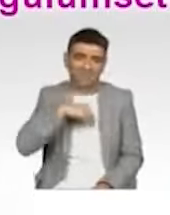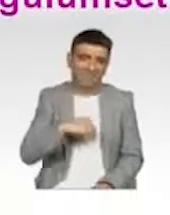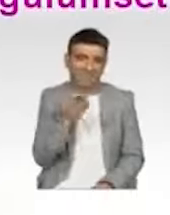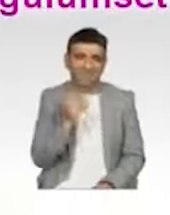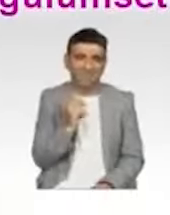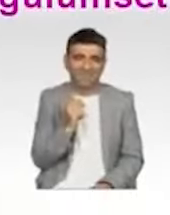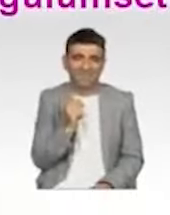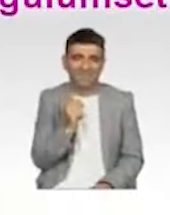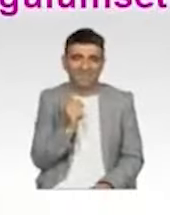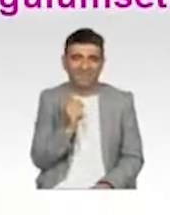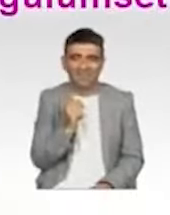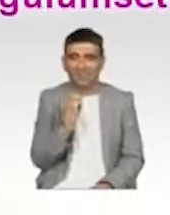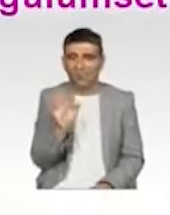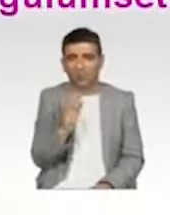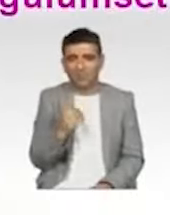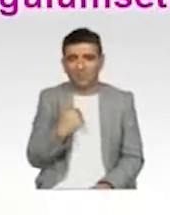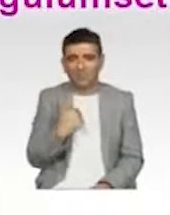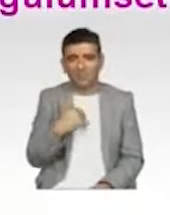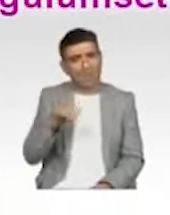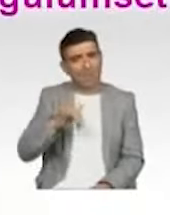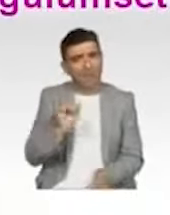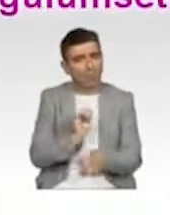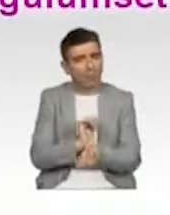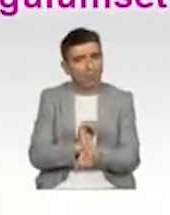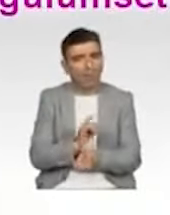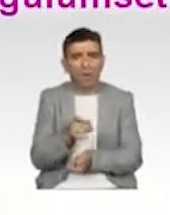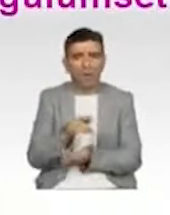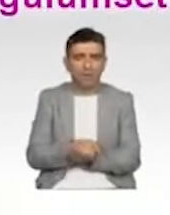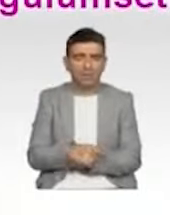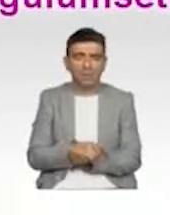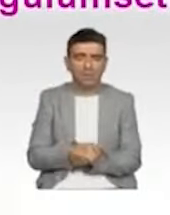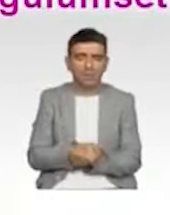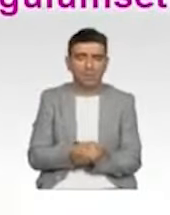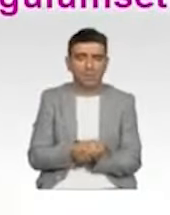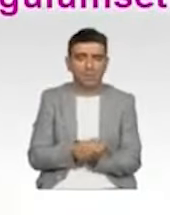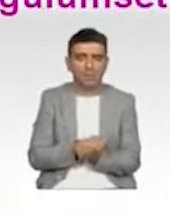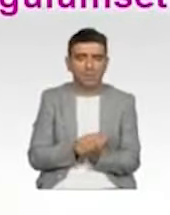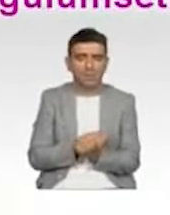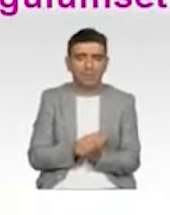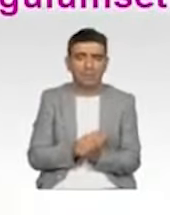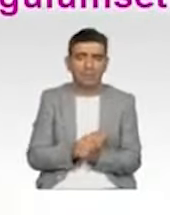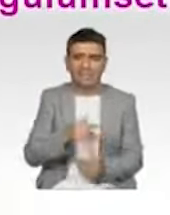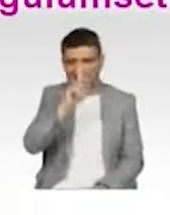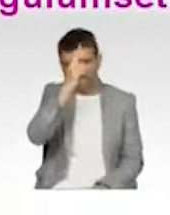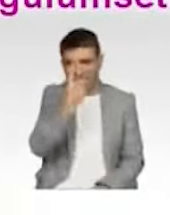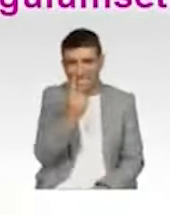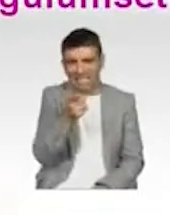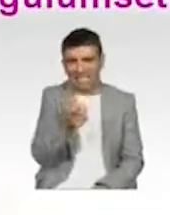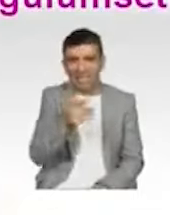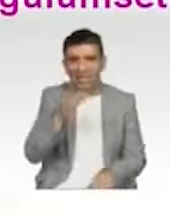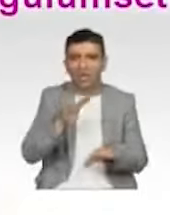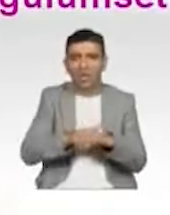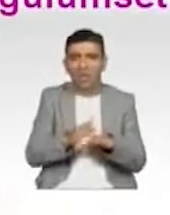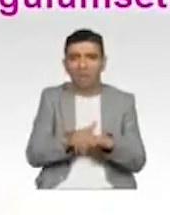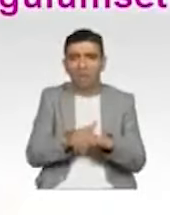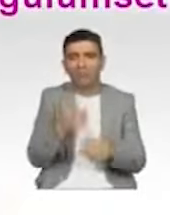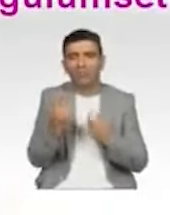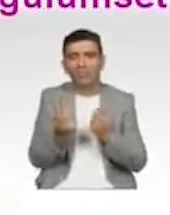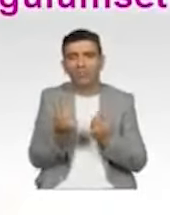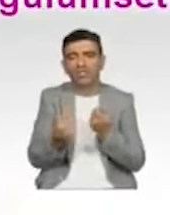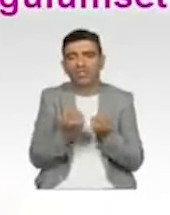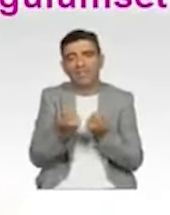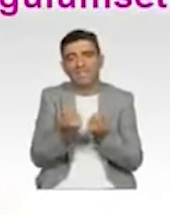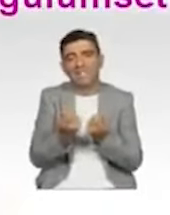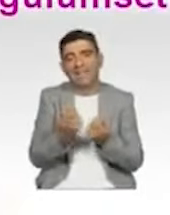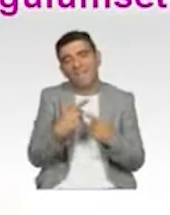Yani. Yok yani. Yok bize yakın mutfaklar öyle şey yakın değil mi? Yakın değil mi? Evet. Tabii. Yani sadece yapma şekli farklı,